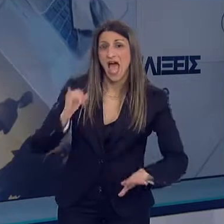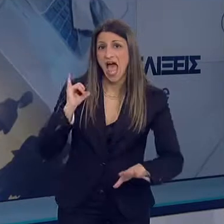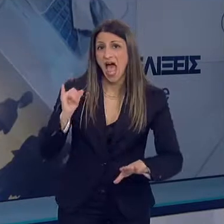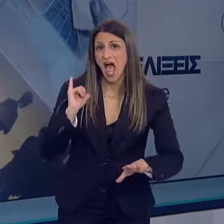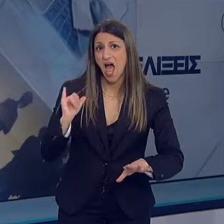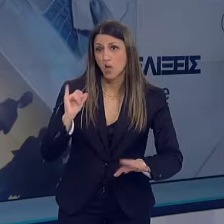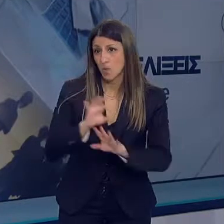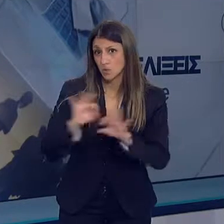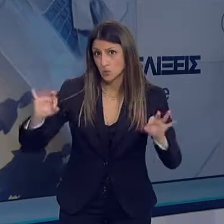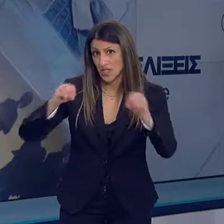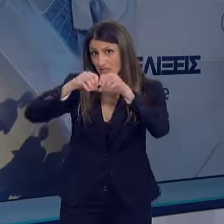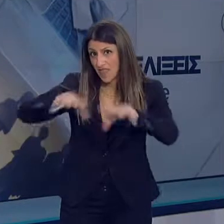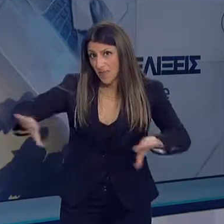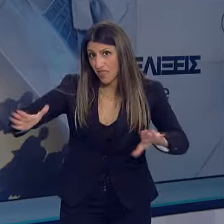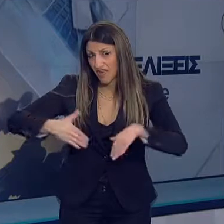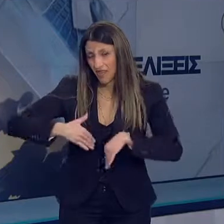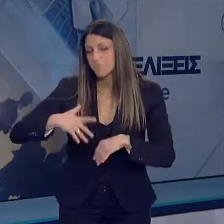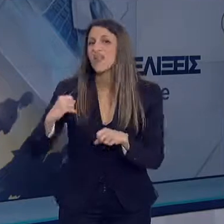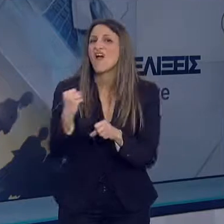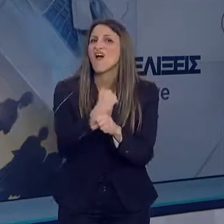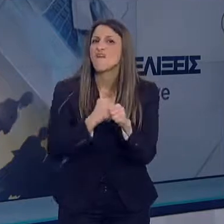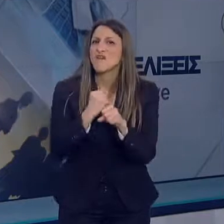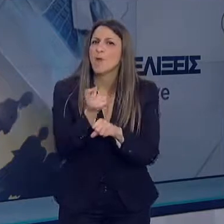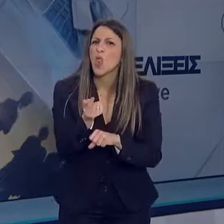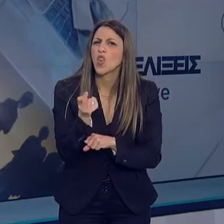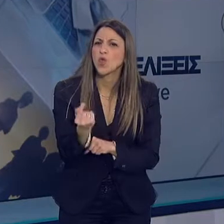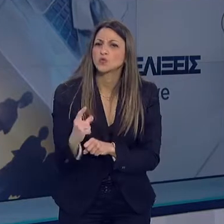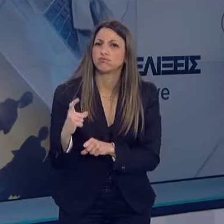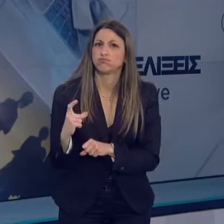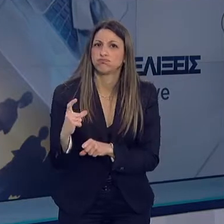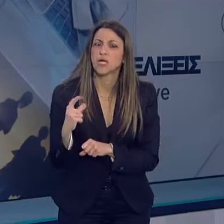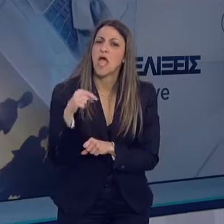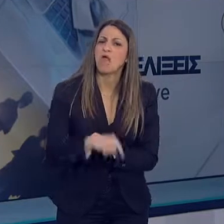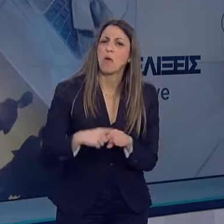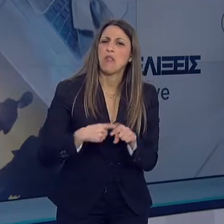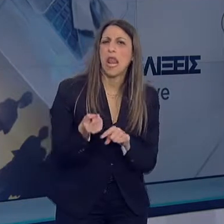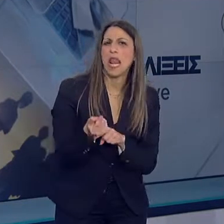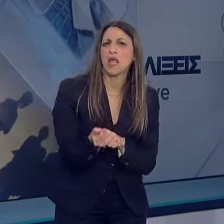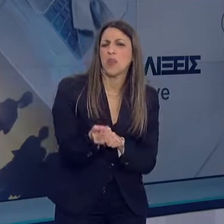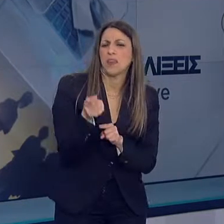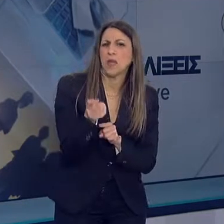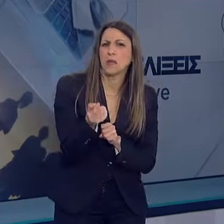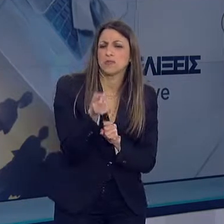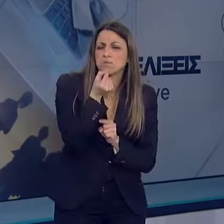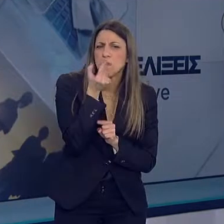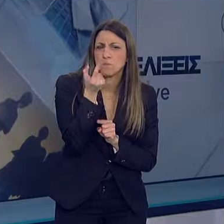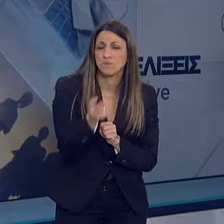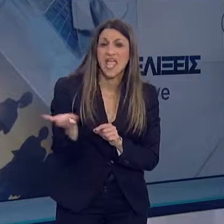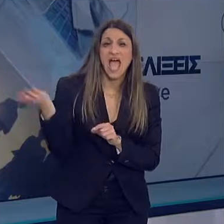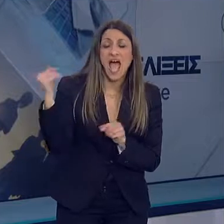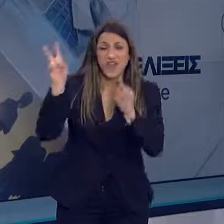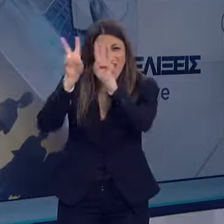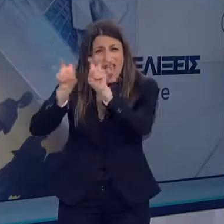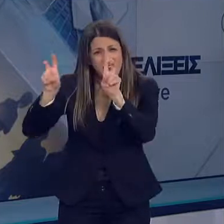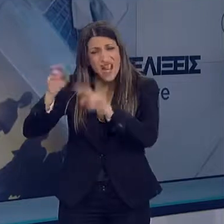δημοσιευτούν, χρησιμοποιούσαν πολύ μεγαλύτερες δόσεις από αυτές που χρησιμοποιούμε εμείς. Σε μια άλλη πρόσφατη μελέτη, πάλι μικρή